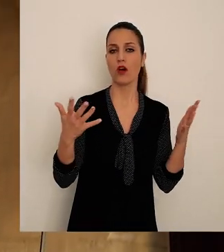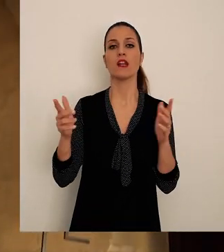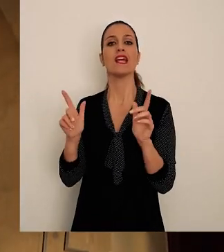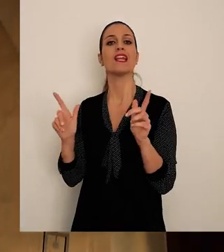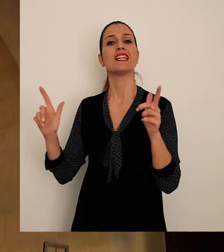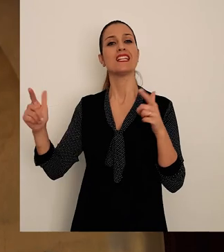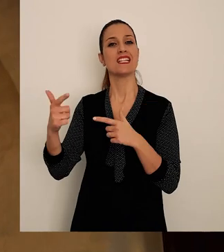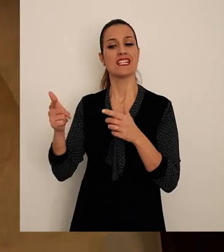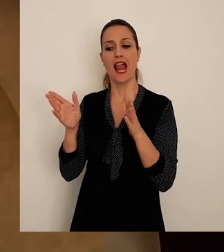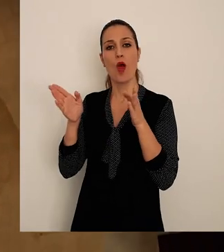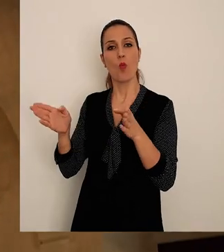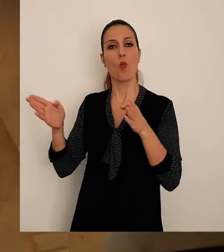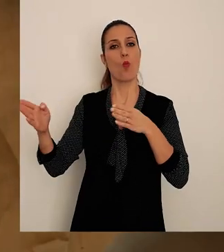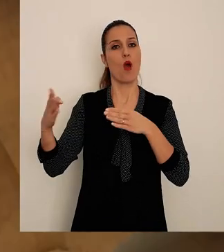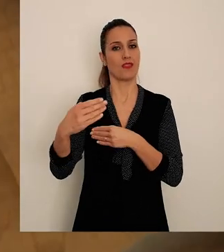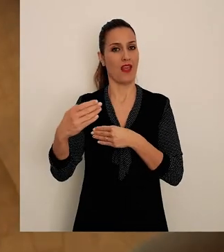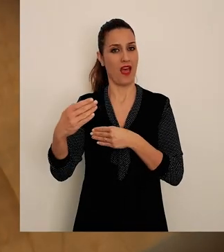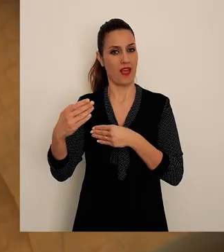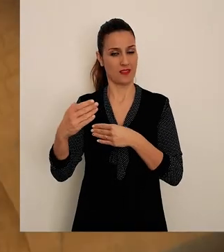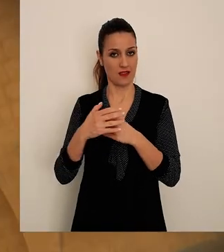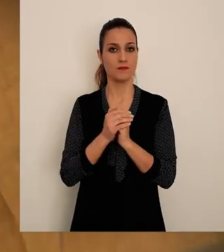sala quadrata del bastione.